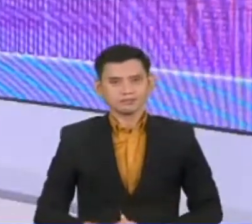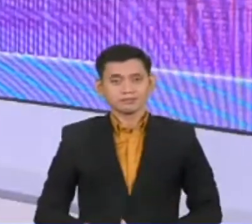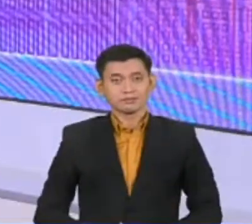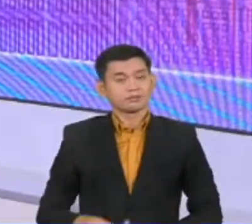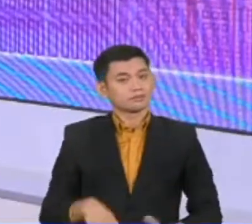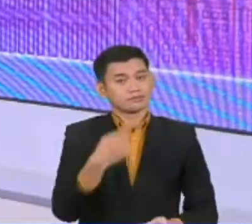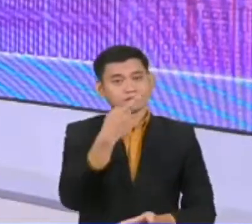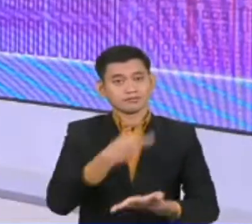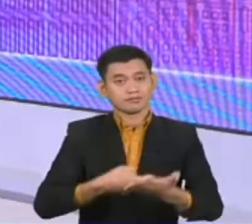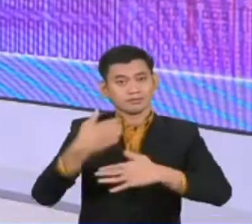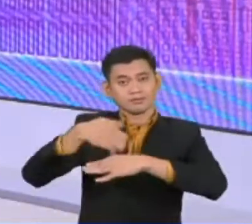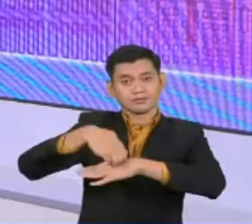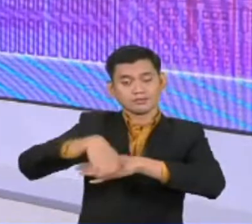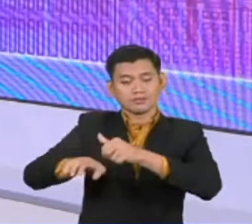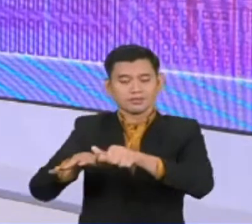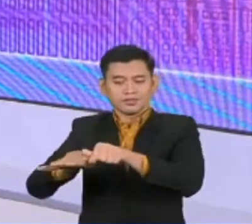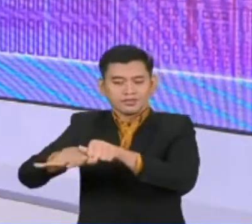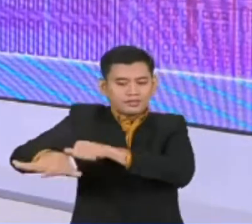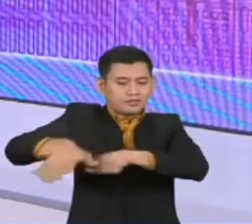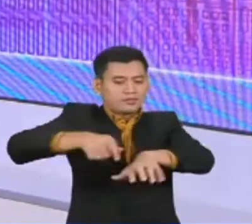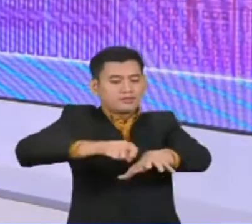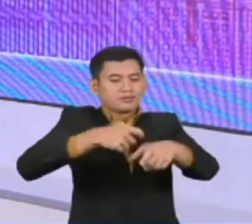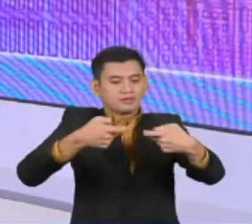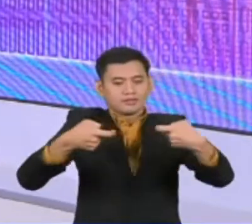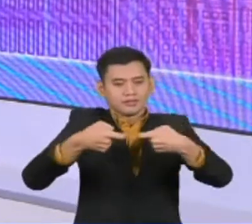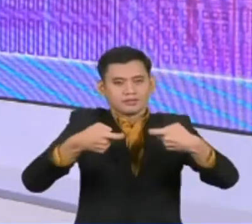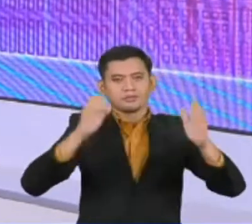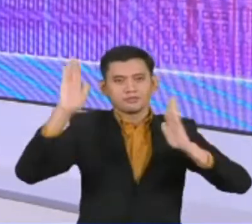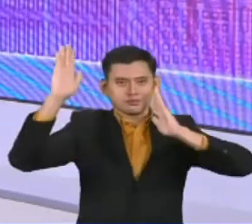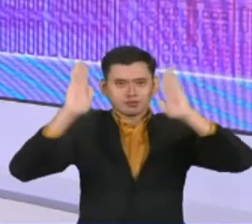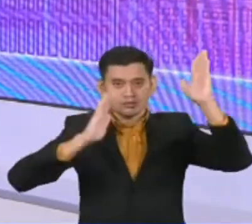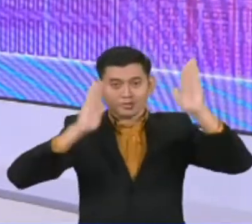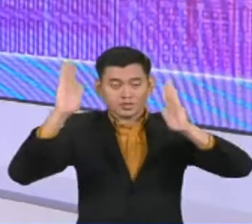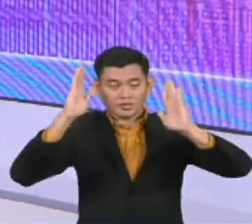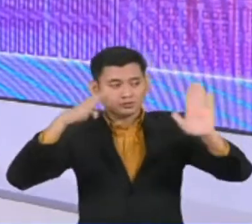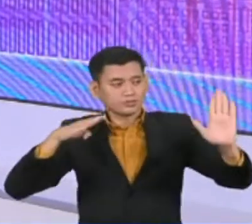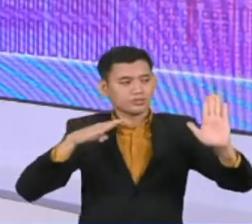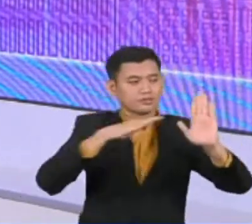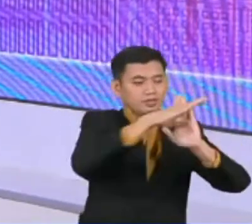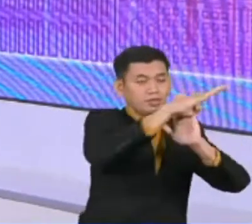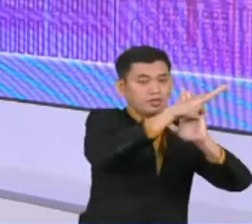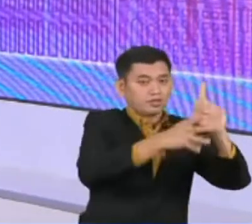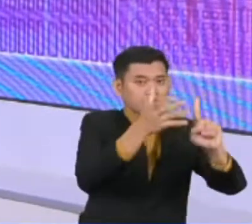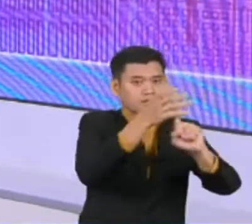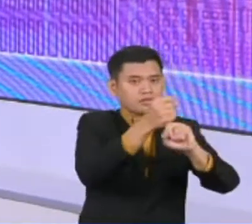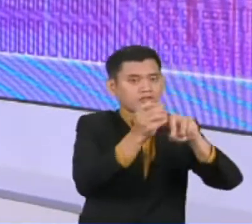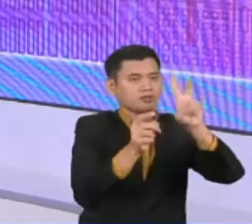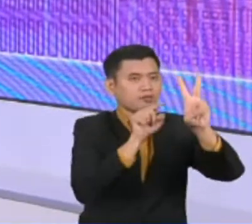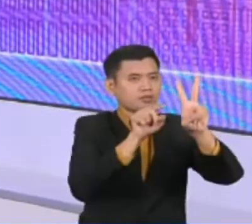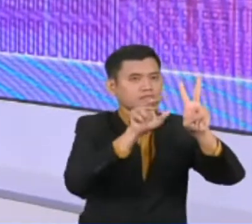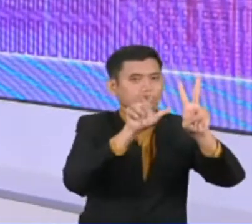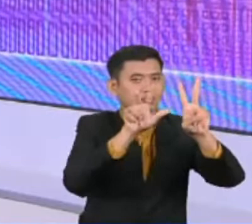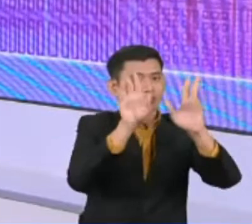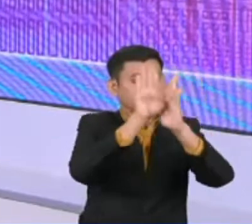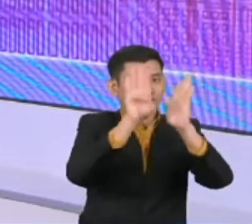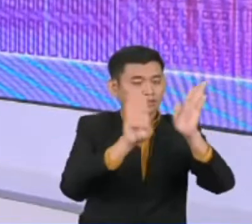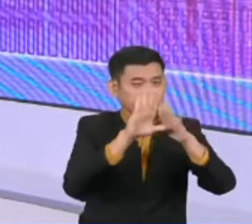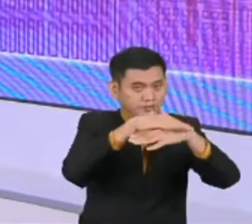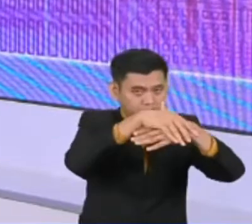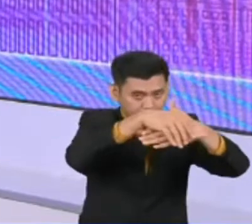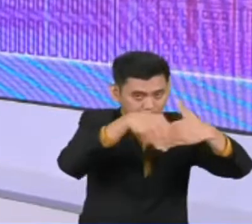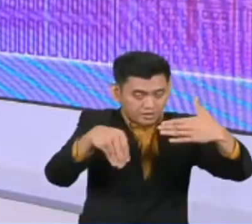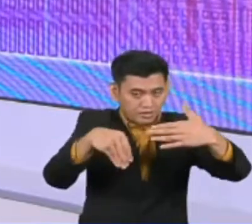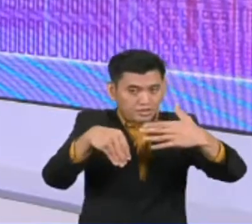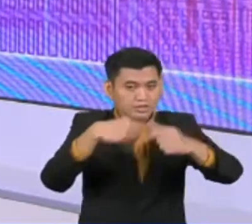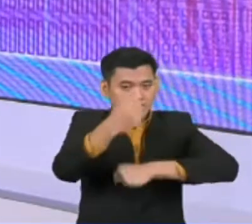Nilai ekspor sarung tangan getah Malaysia diunjur mencecah 23.4 bilion ringgit tahun ini